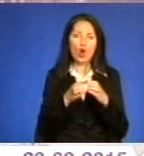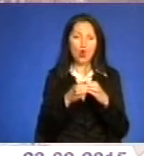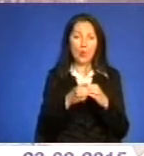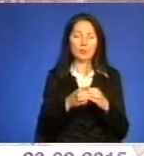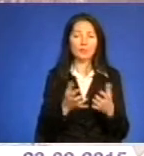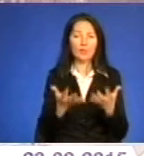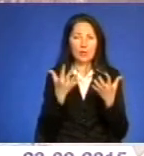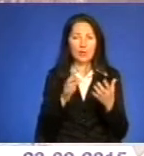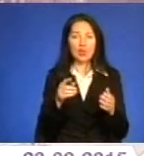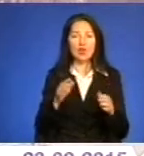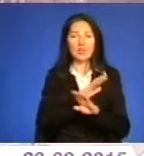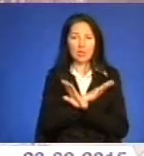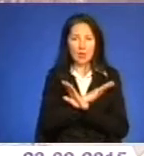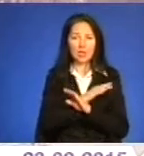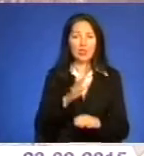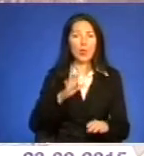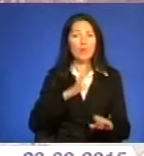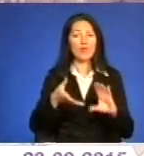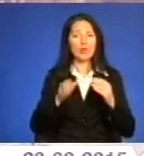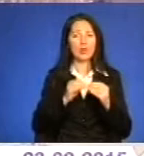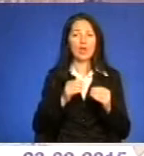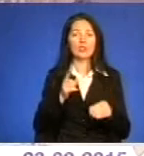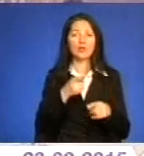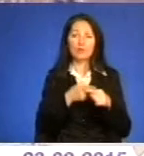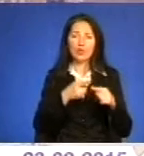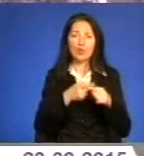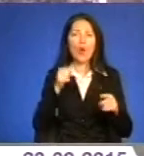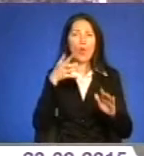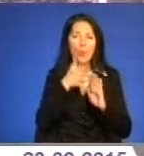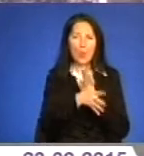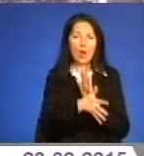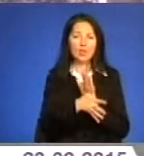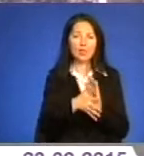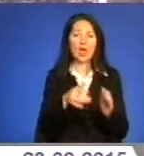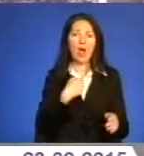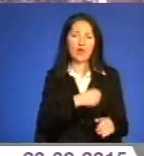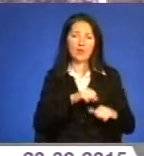смерть наступила в результаті ножового поранення в область серця. На місці було знайдено ніж.